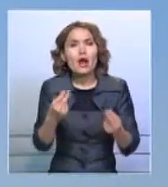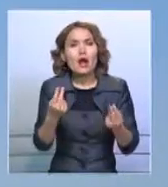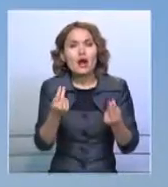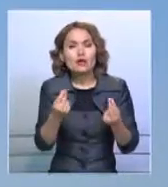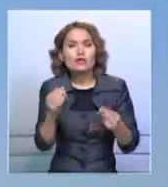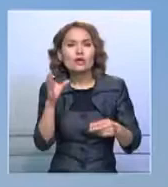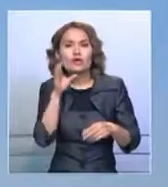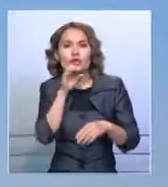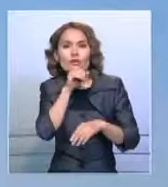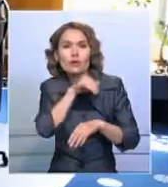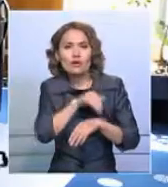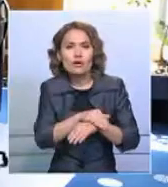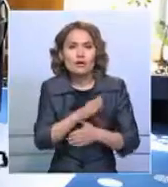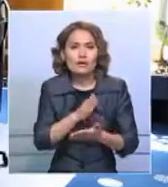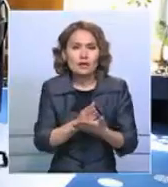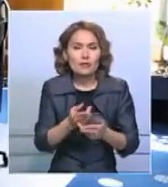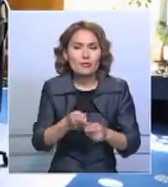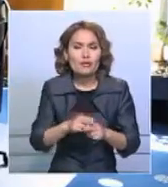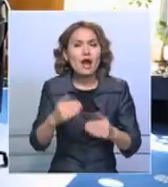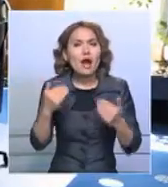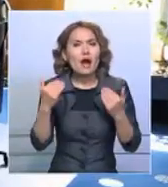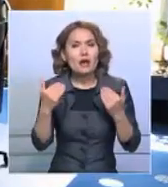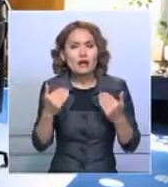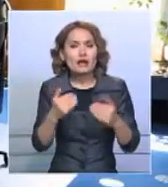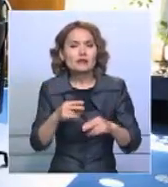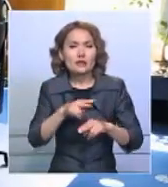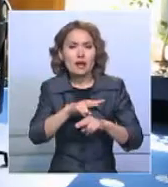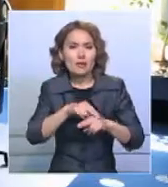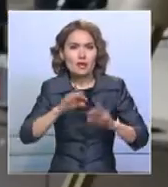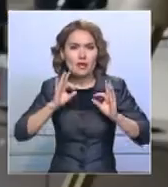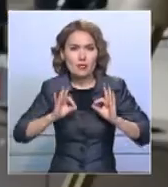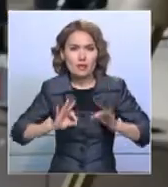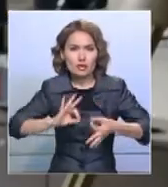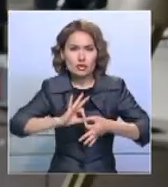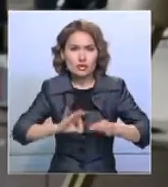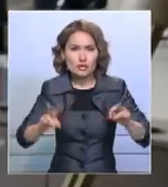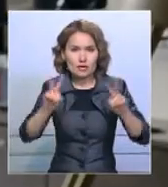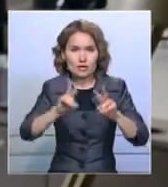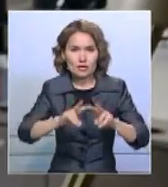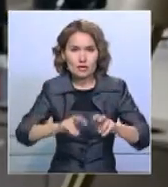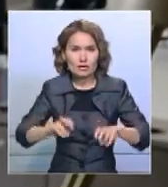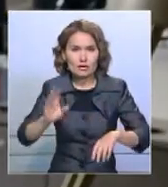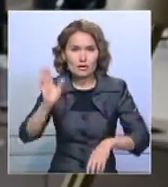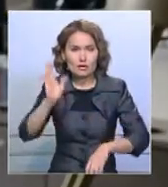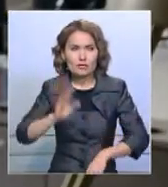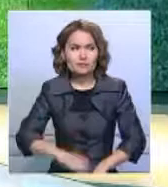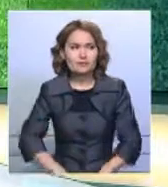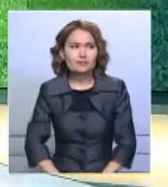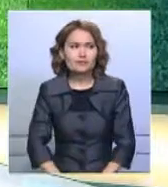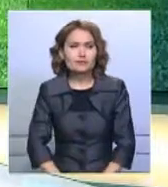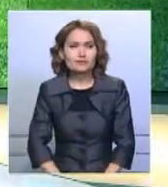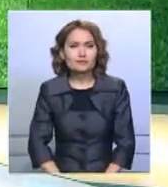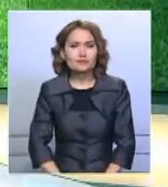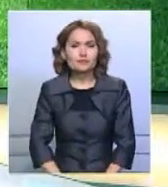айналысады деген күдік туып отыр. Сондықтан федералды орган бәрін жіті қадағалауға алды.